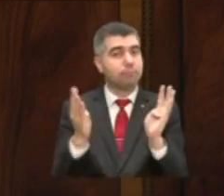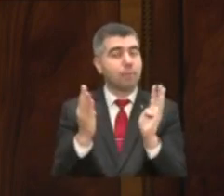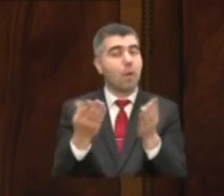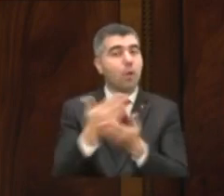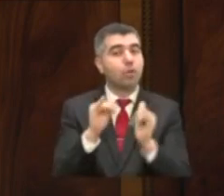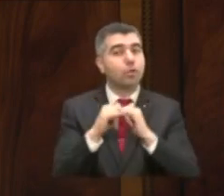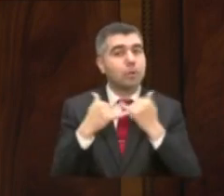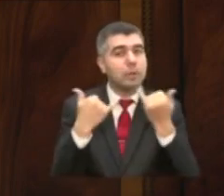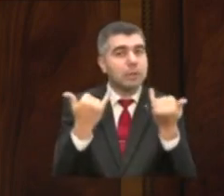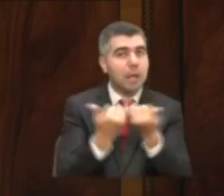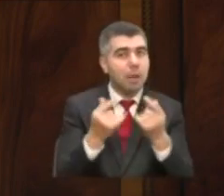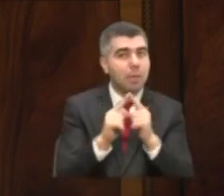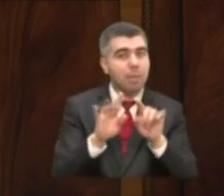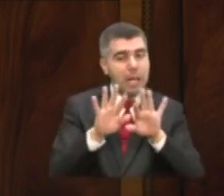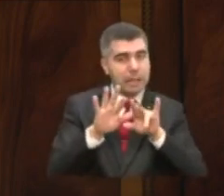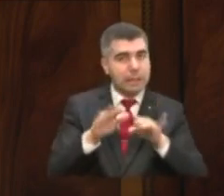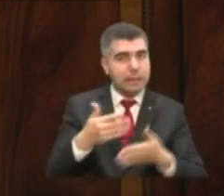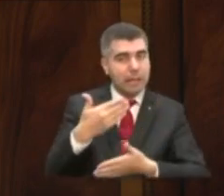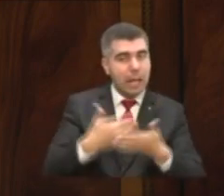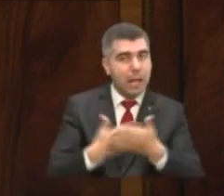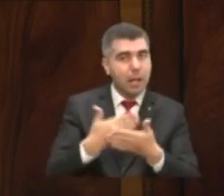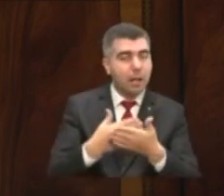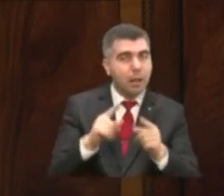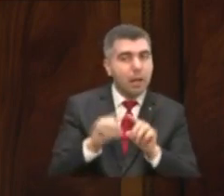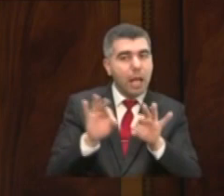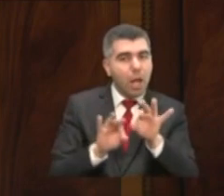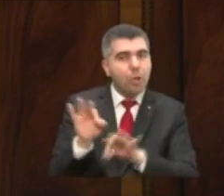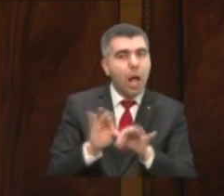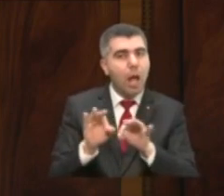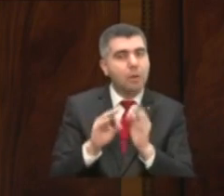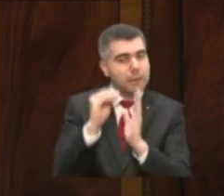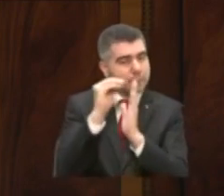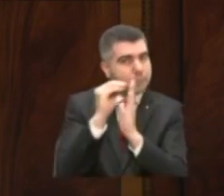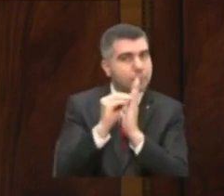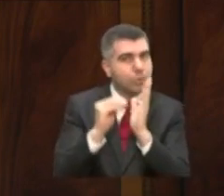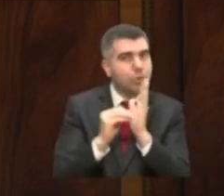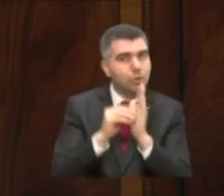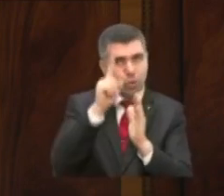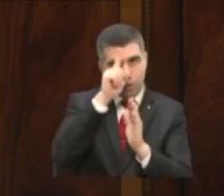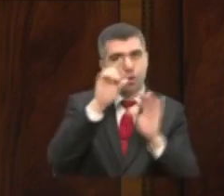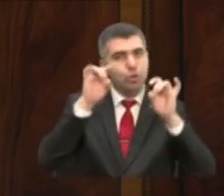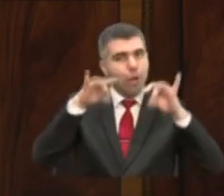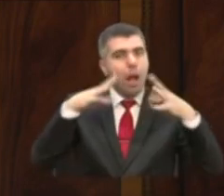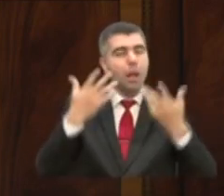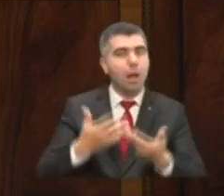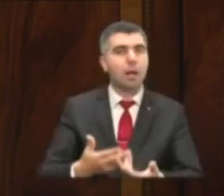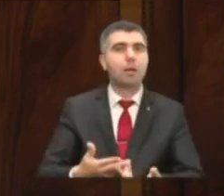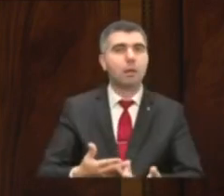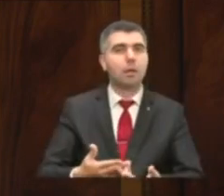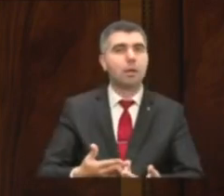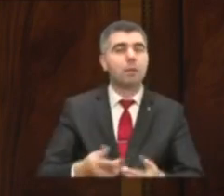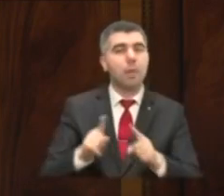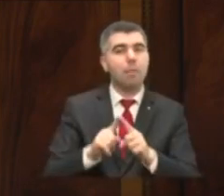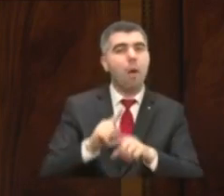وهو التقرير ديال اللقاء امامي، وفيه عدد من الاجراءات التي ان شاء الله غادي نواكب بها. وبطبيعة الحال حتى